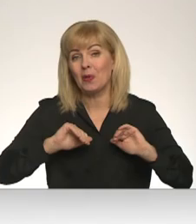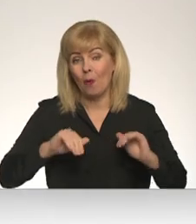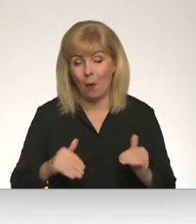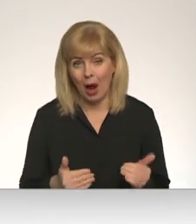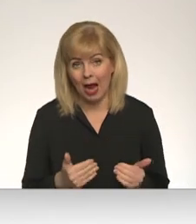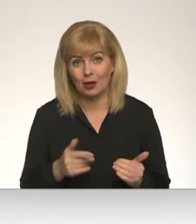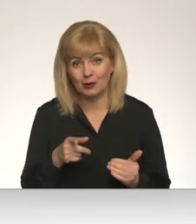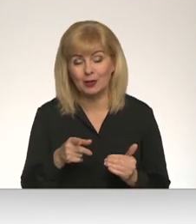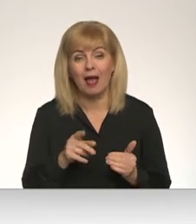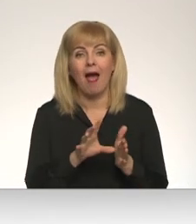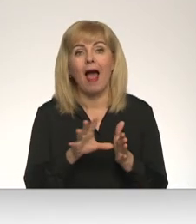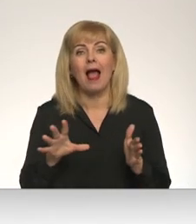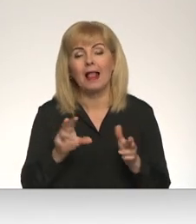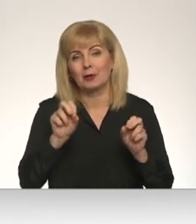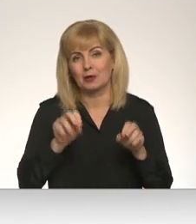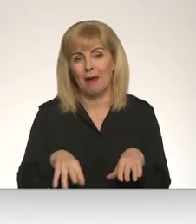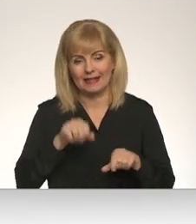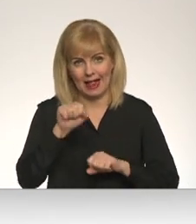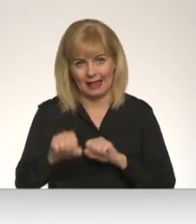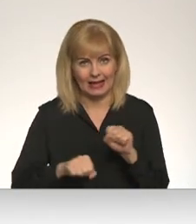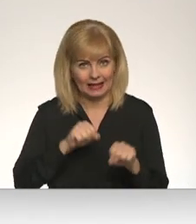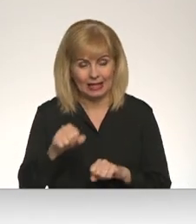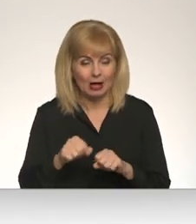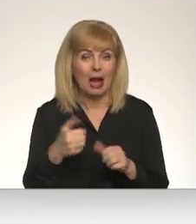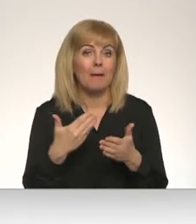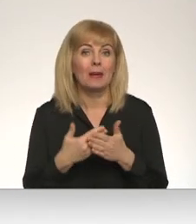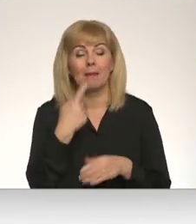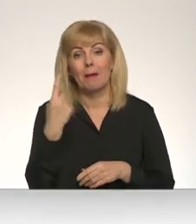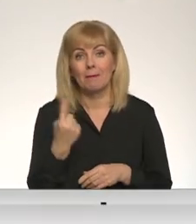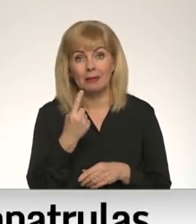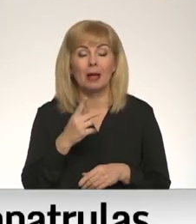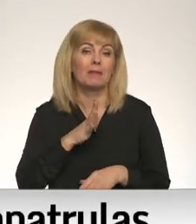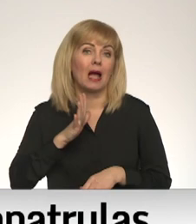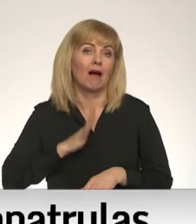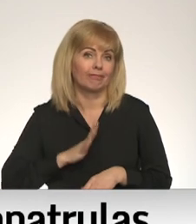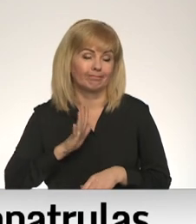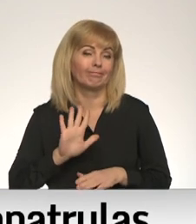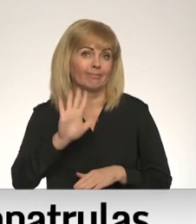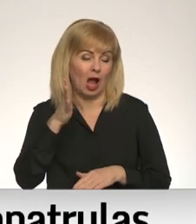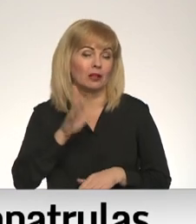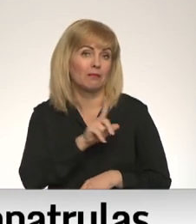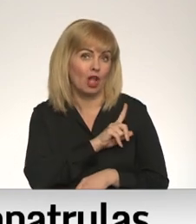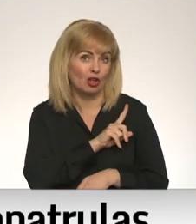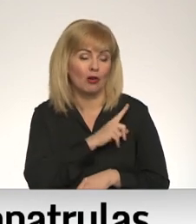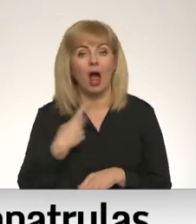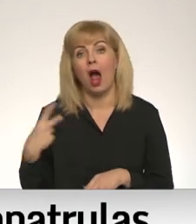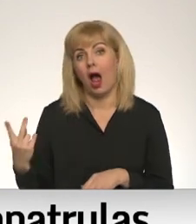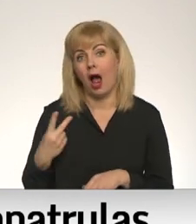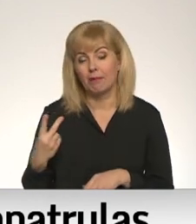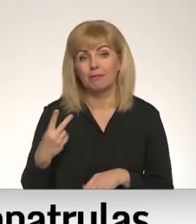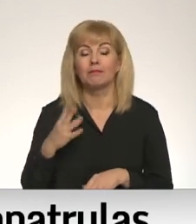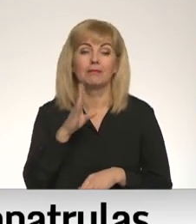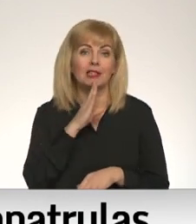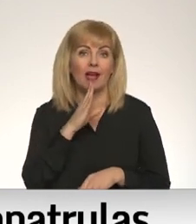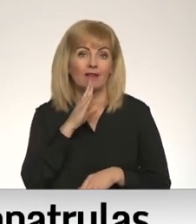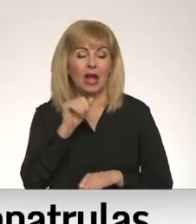ir elektroriteņi. Un, piemēram, pirmdien arī bija gadījums, ka mēs dežurējām divas sievietes